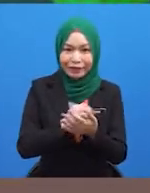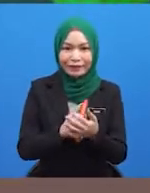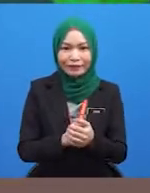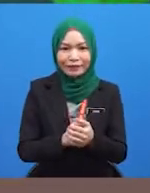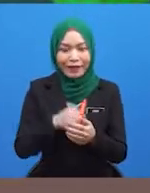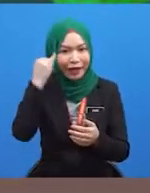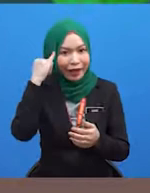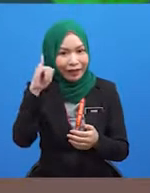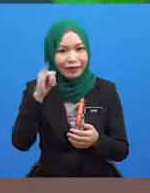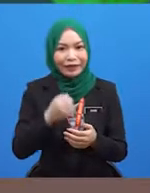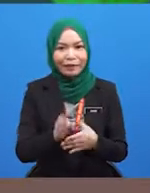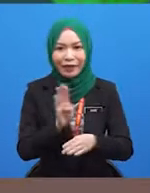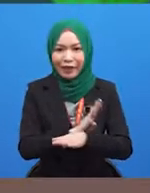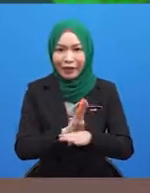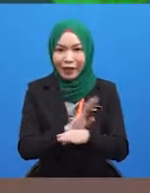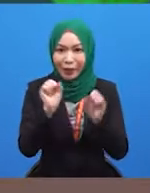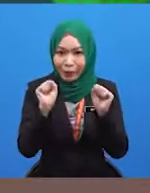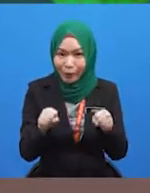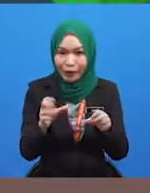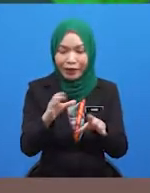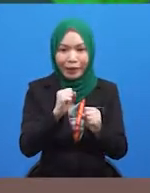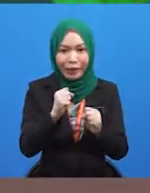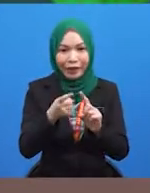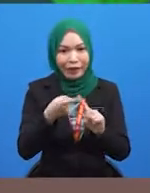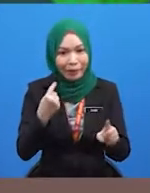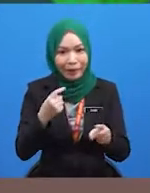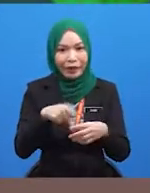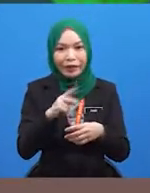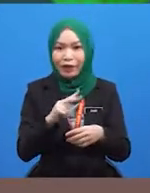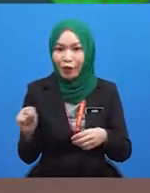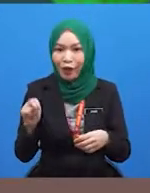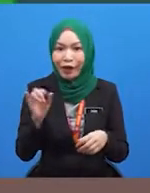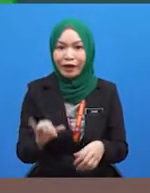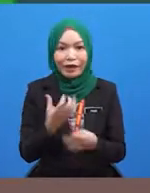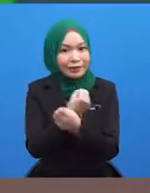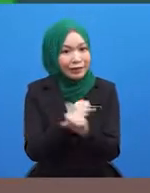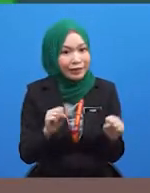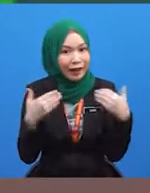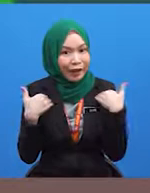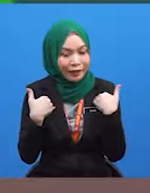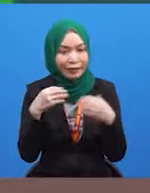idea perniagaan boleh diperoleh daripada produk sedia ada di pasaran.